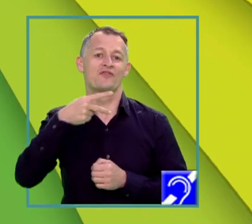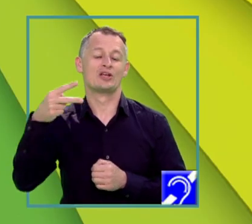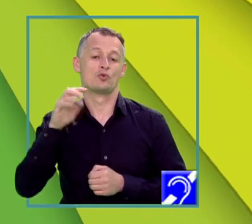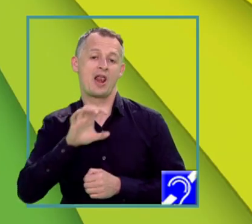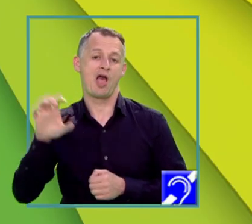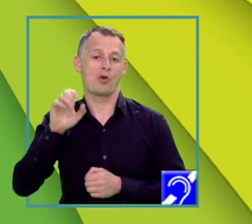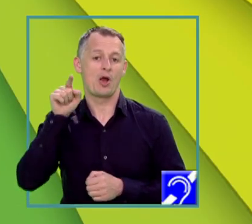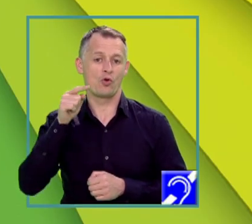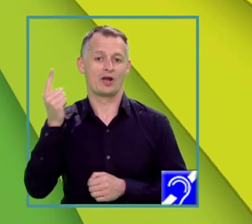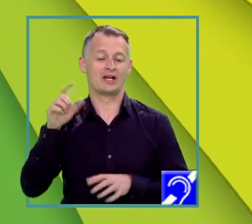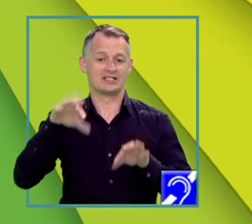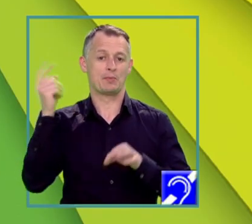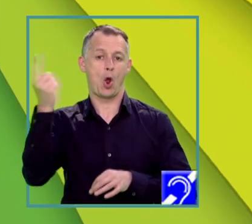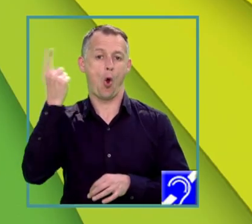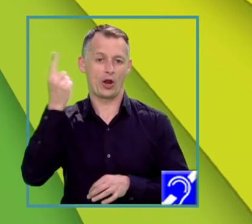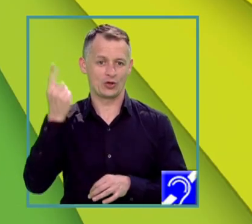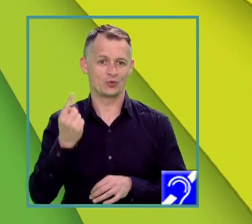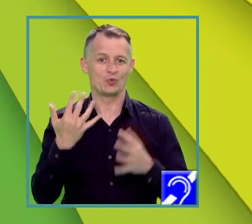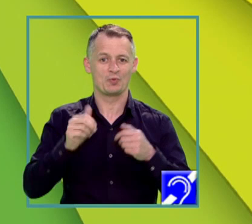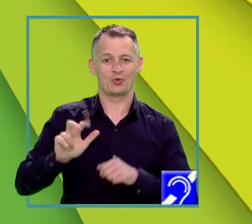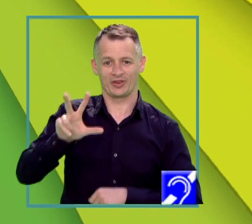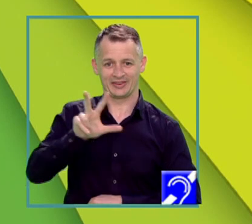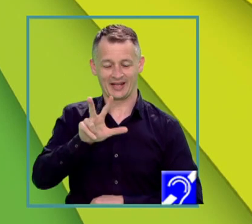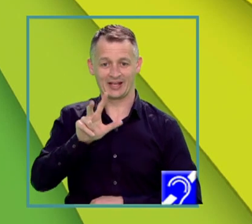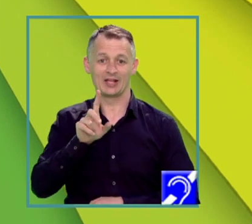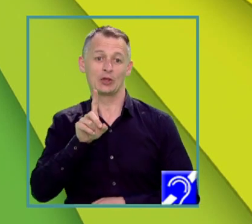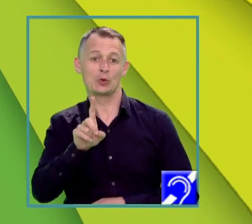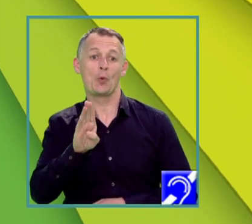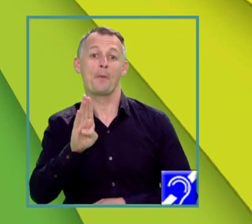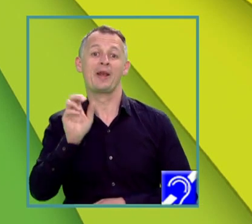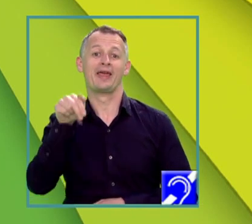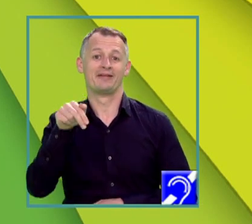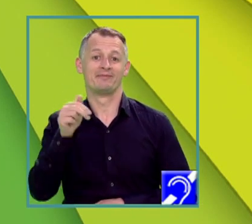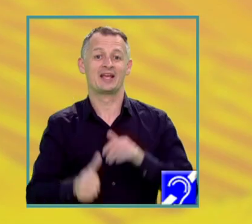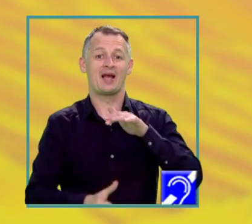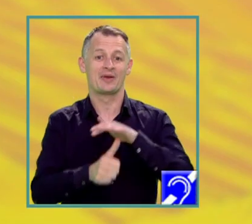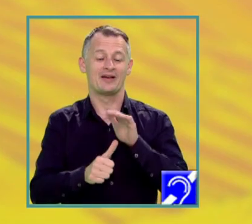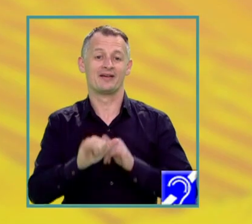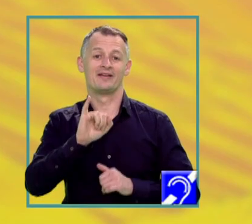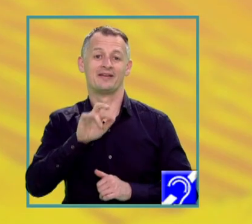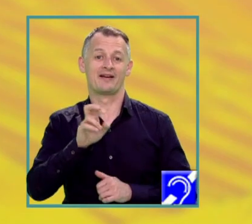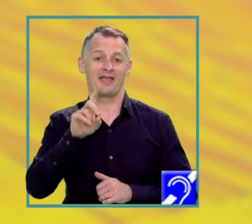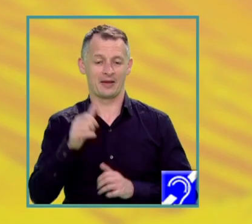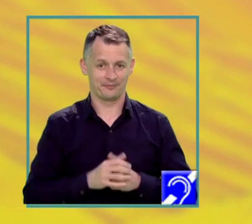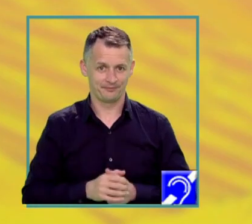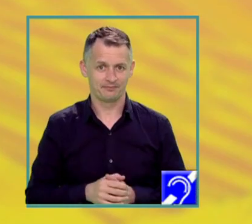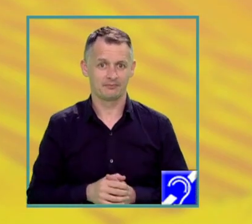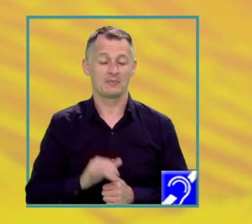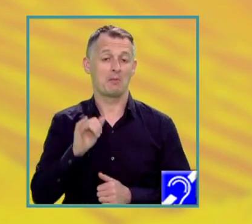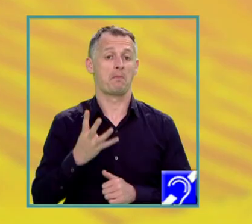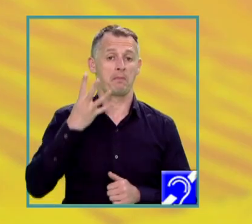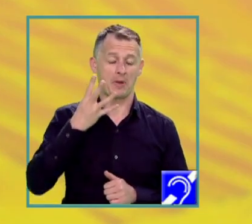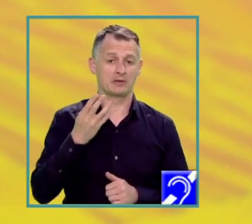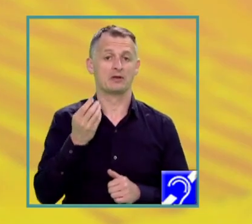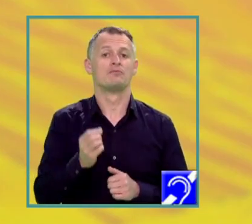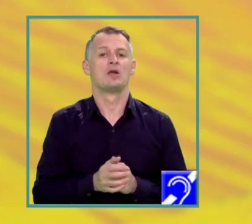orașul marcat pe hartă cu numărul trei adică Dublin capitala Irlandei Psalmul 4 la Gmail prezența vulcanilor